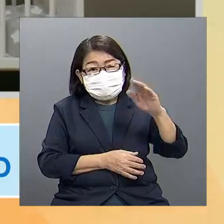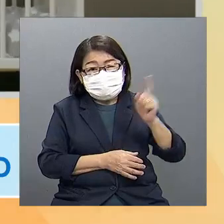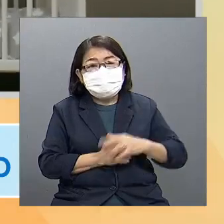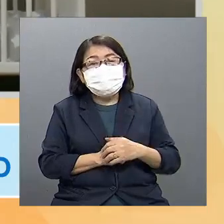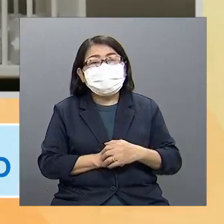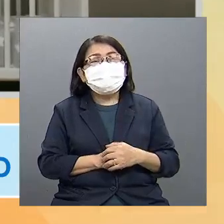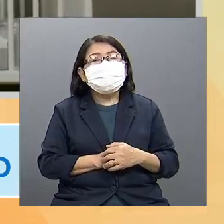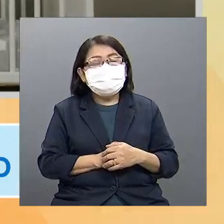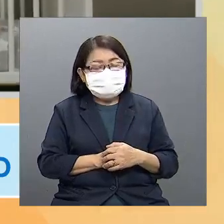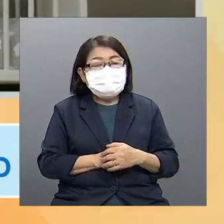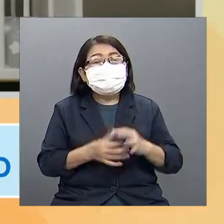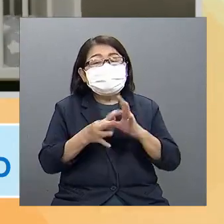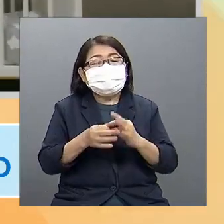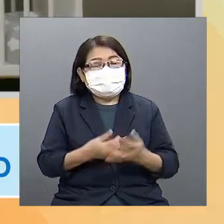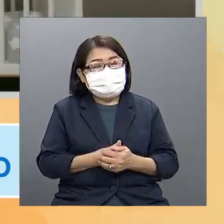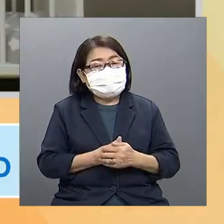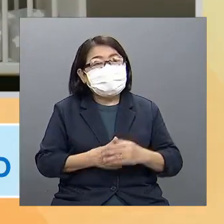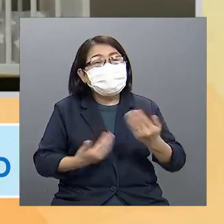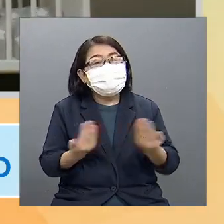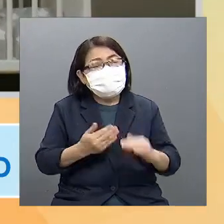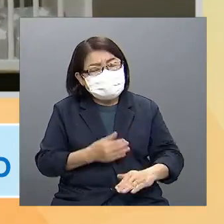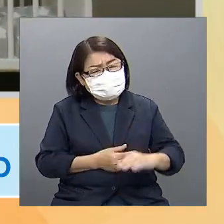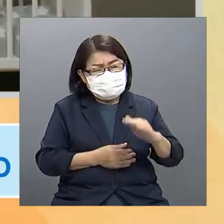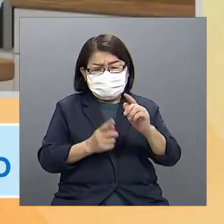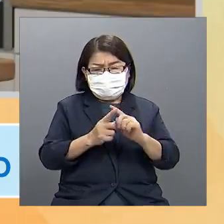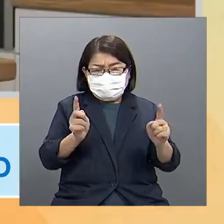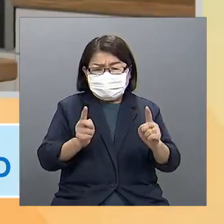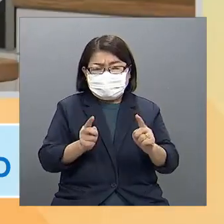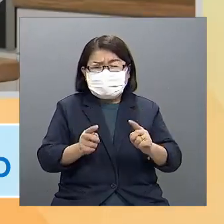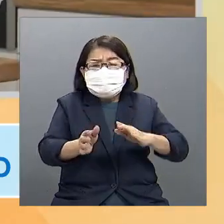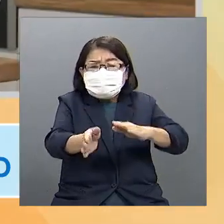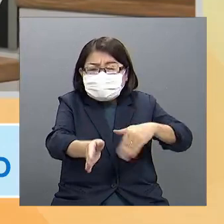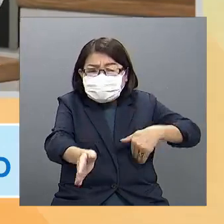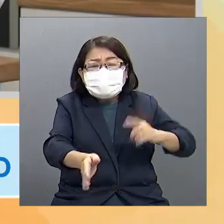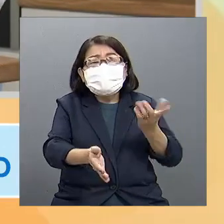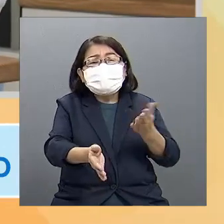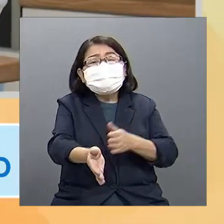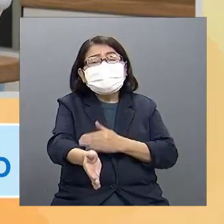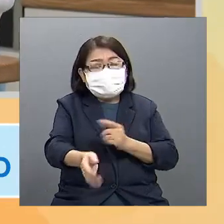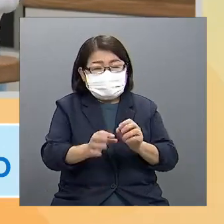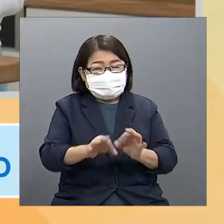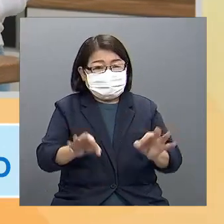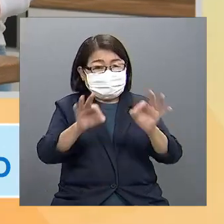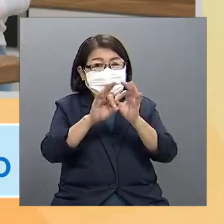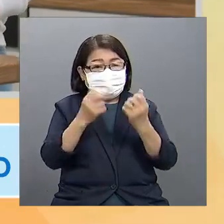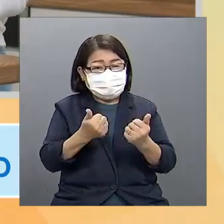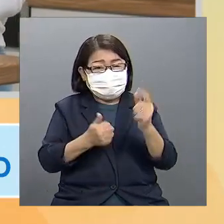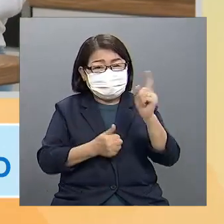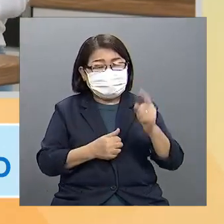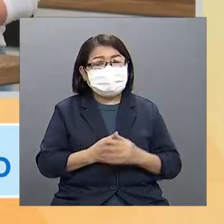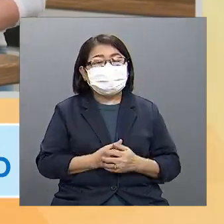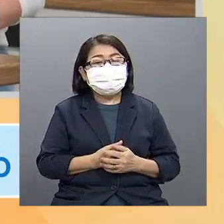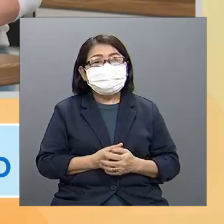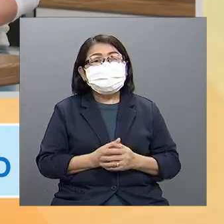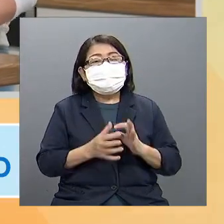นาการด้านร่างกายก่อนนะคะแต่ด้านที่สำคัญที่เรากำลังคุยกันมากก็คือเรื่องของสติปัญญ